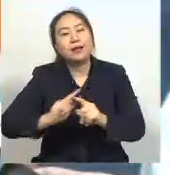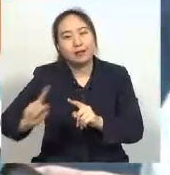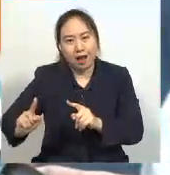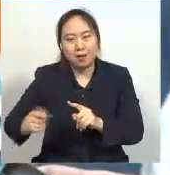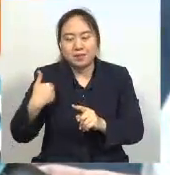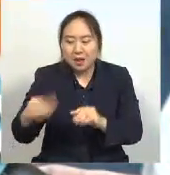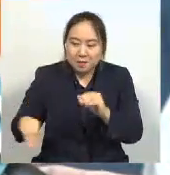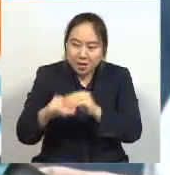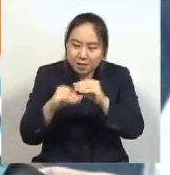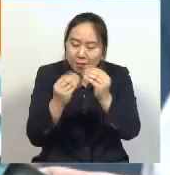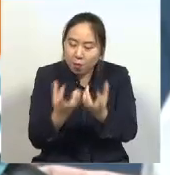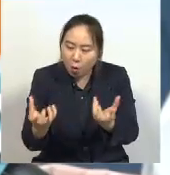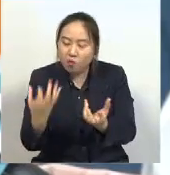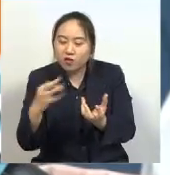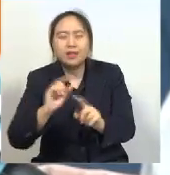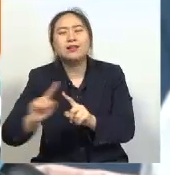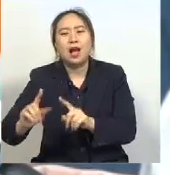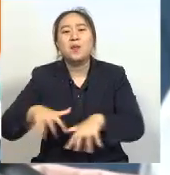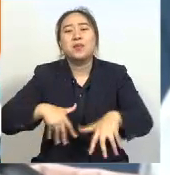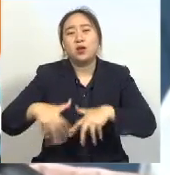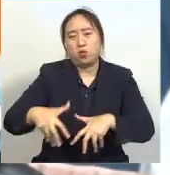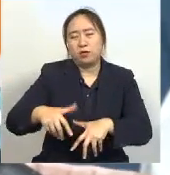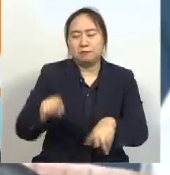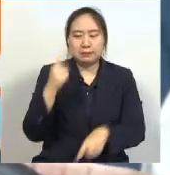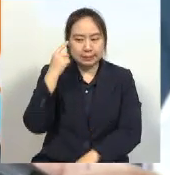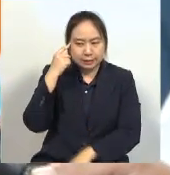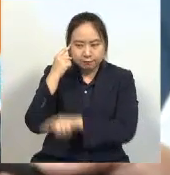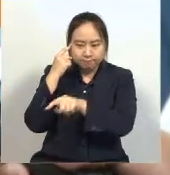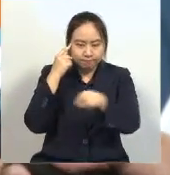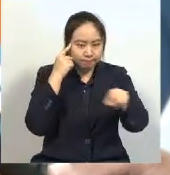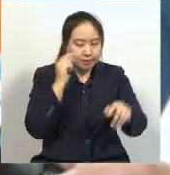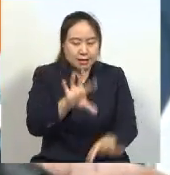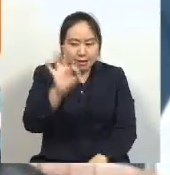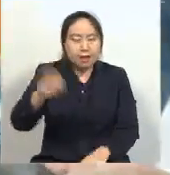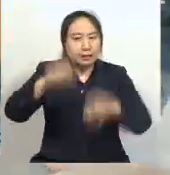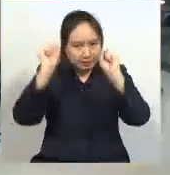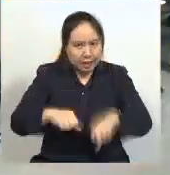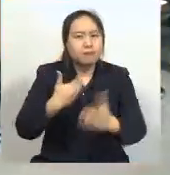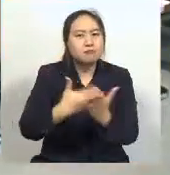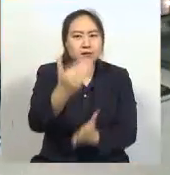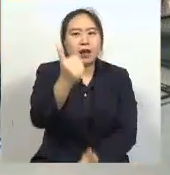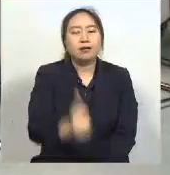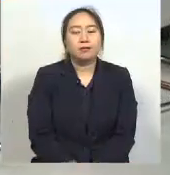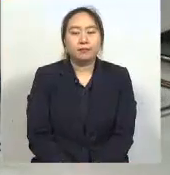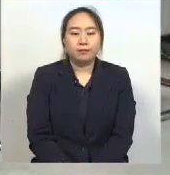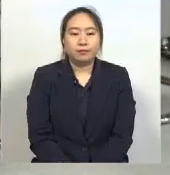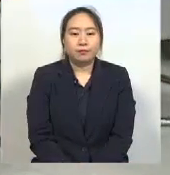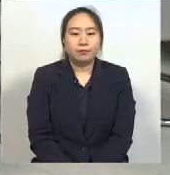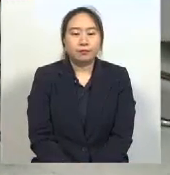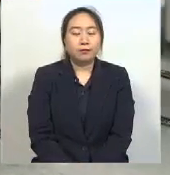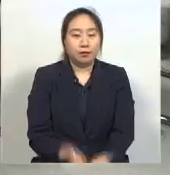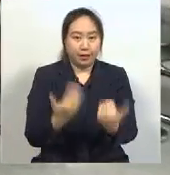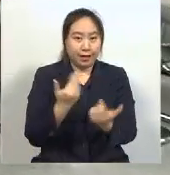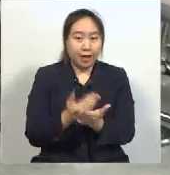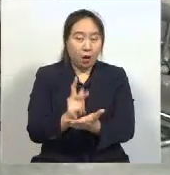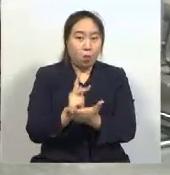แถมต่างๆในเรื่องของการที่ประชาชนเนี่ยสามารถที่จะตัดสินใจซื้อบ้านได้ทันทีนะครับ นอกจากมาตรการสินเชื่อด